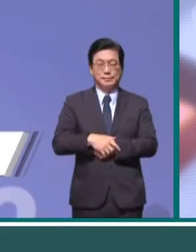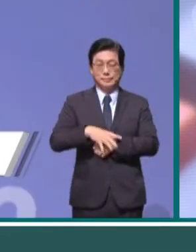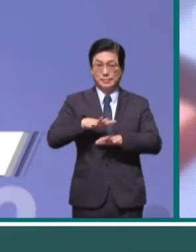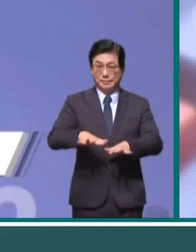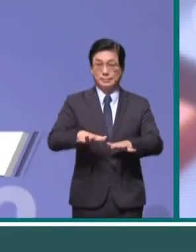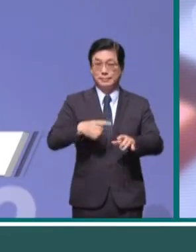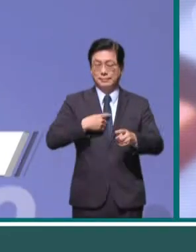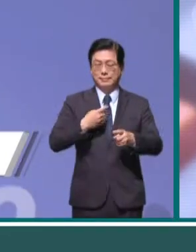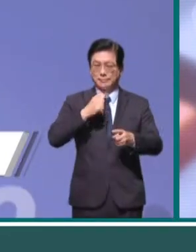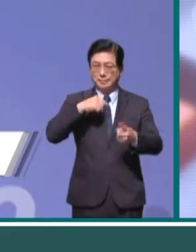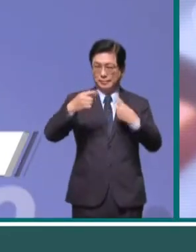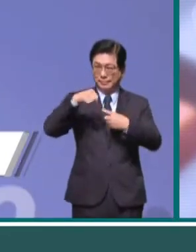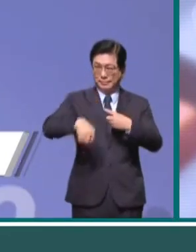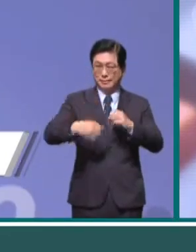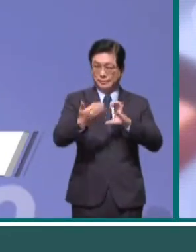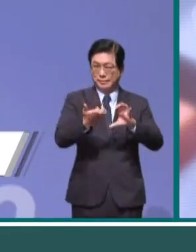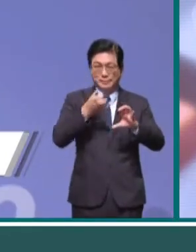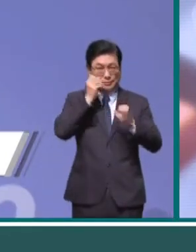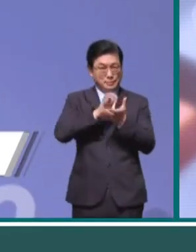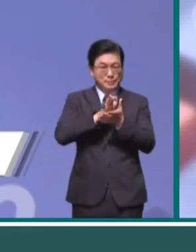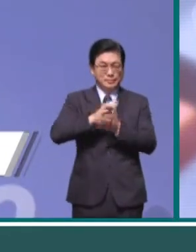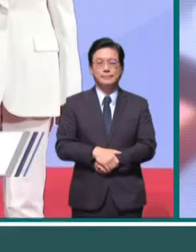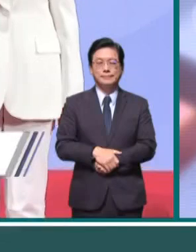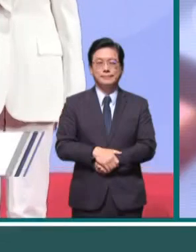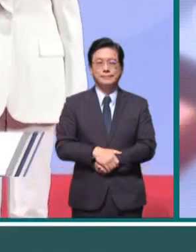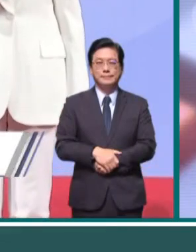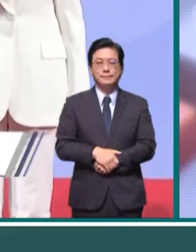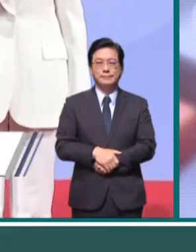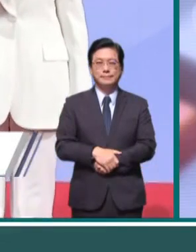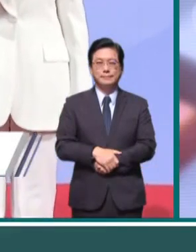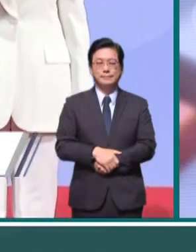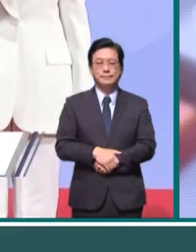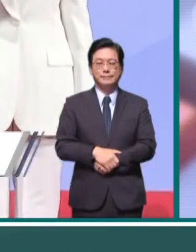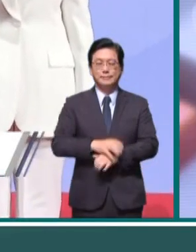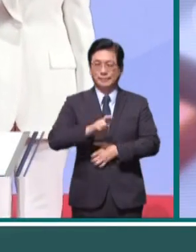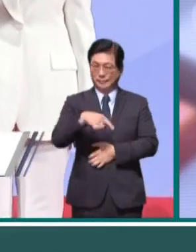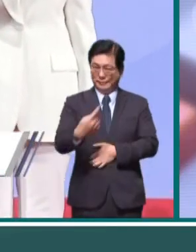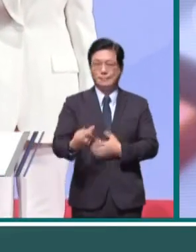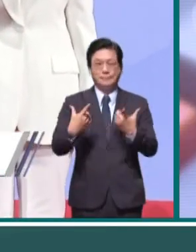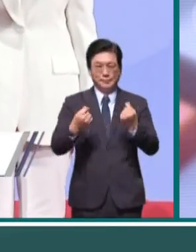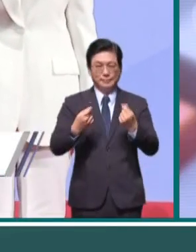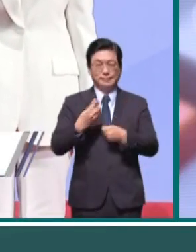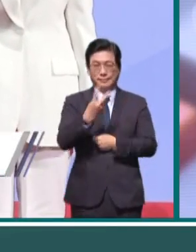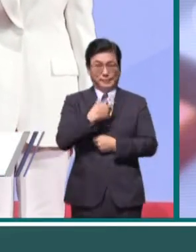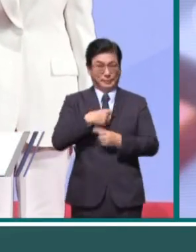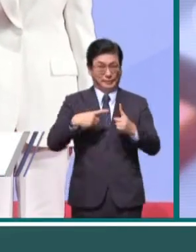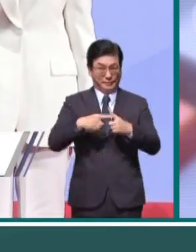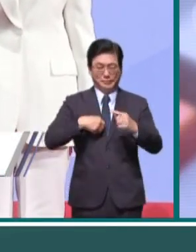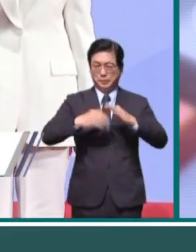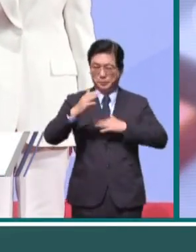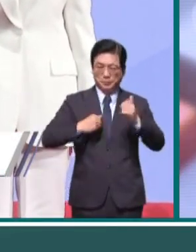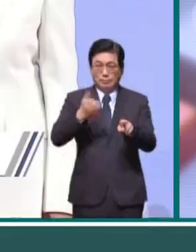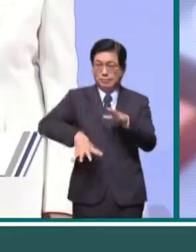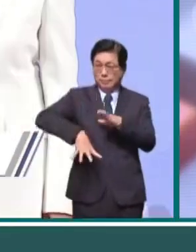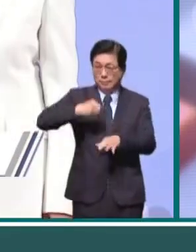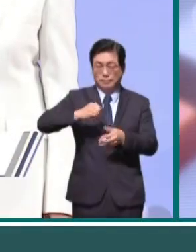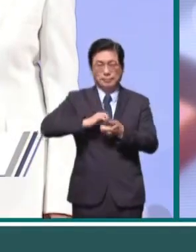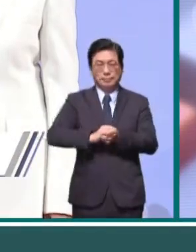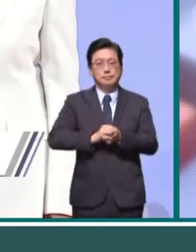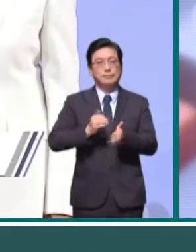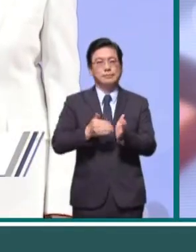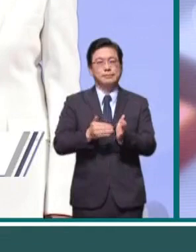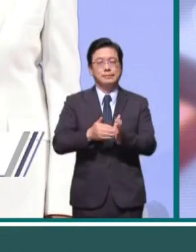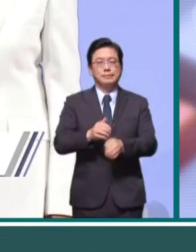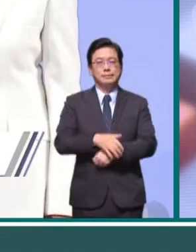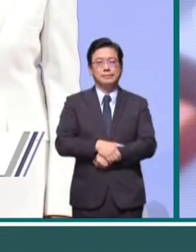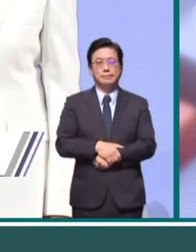今天倒是表现得蛮不错的，他有一些过去的那种指挥官很稳重的很温暖的那